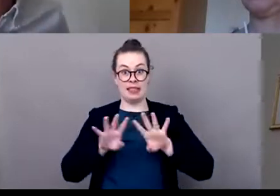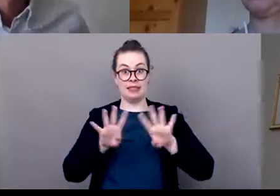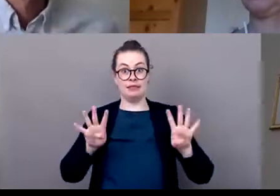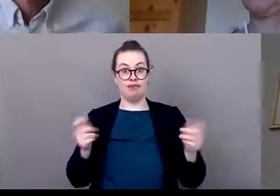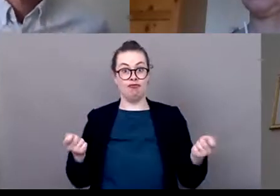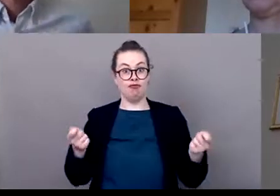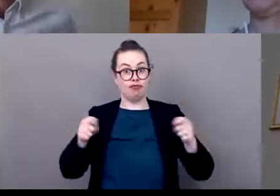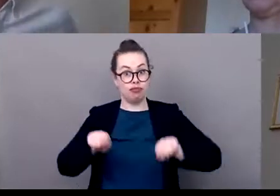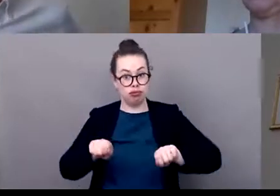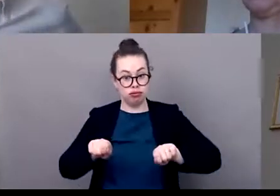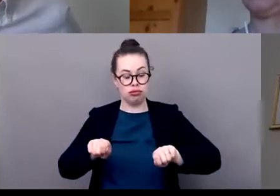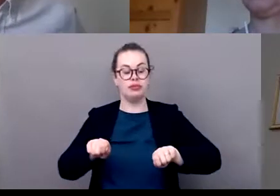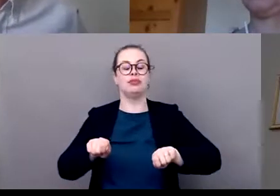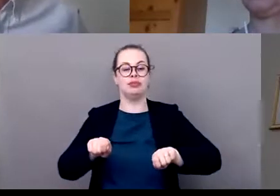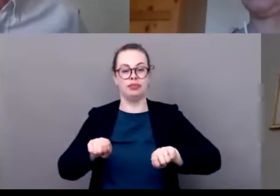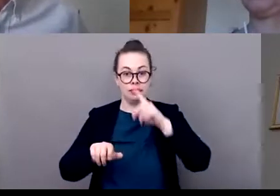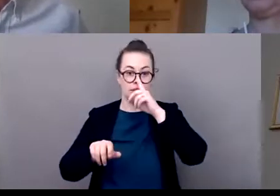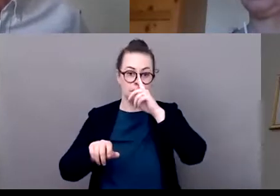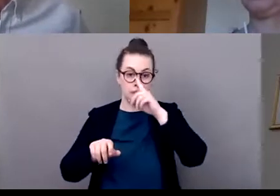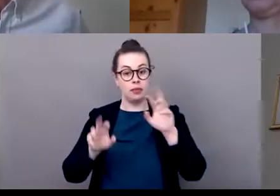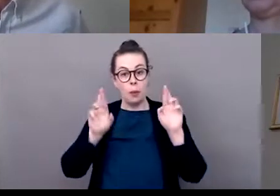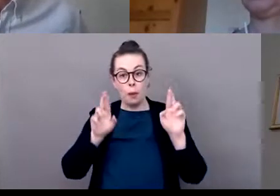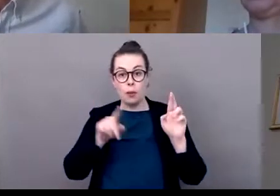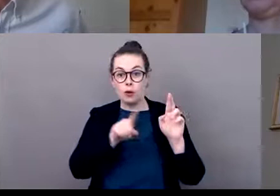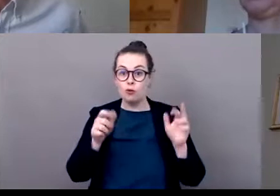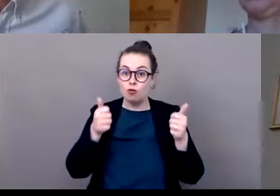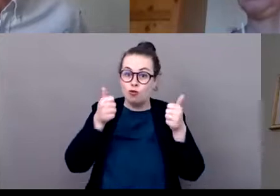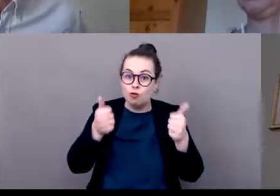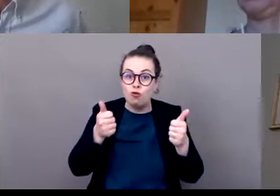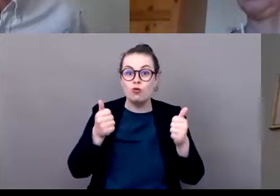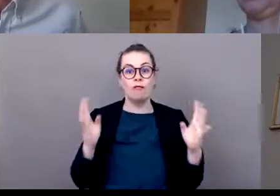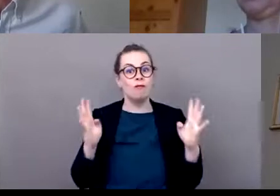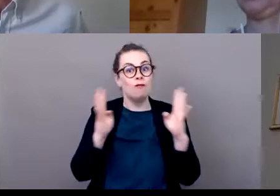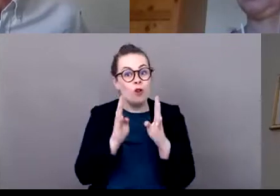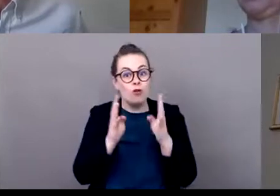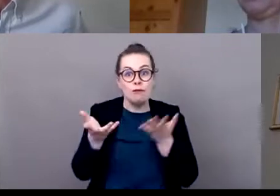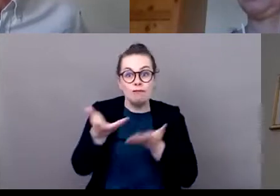arrivés à la fin de la séance d'ouverture. Je vous souhaite un excellent forum